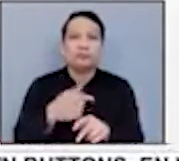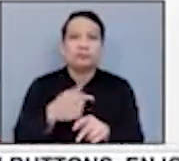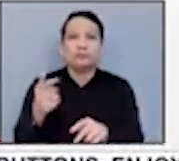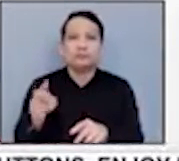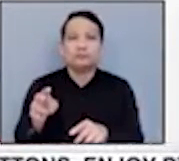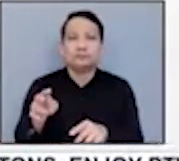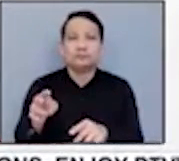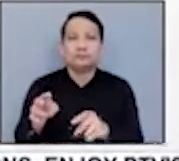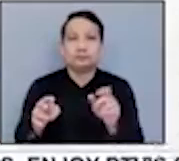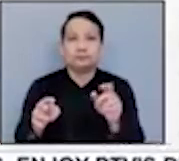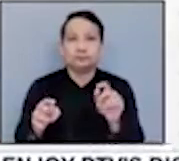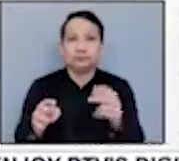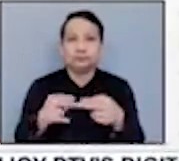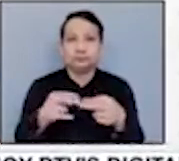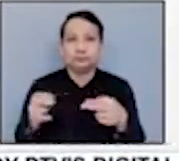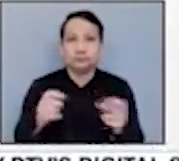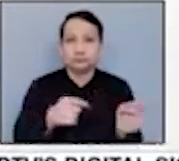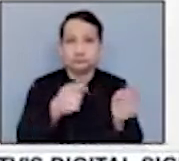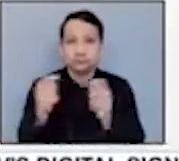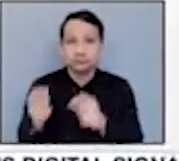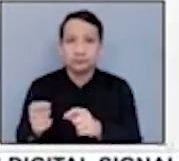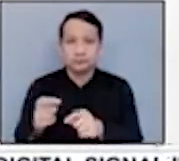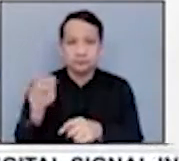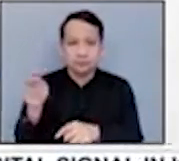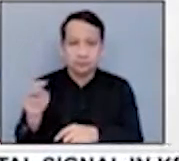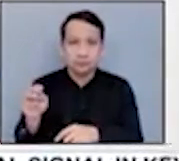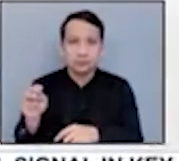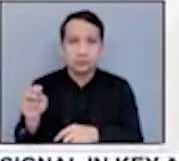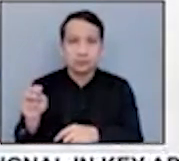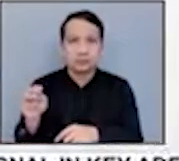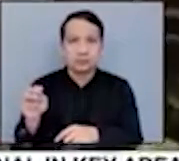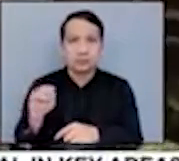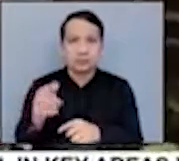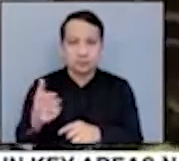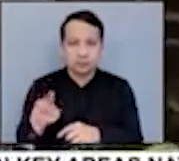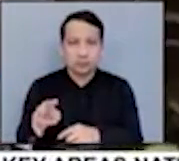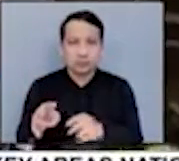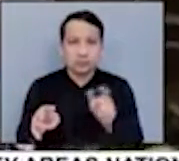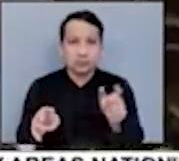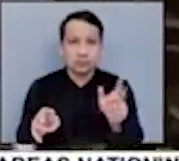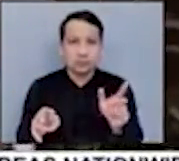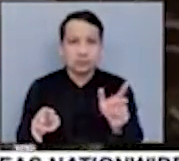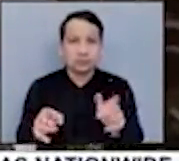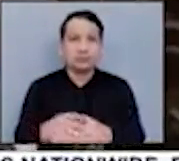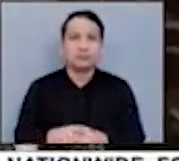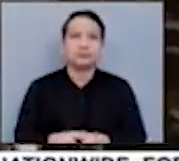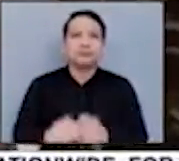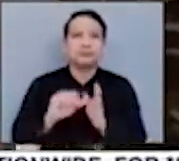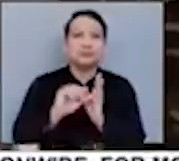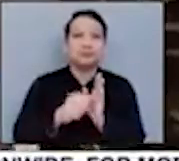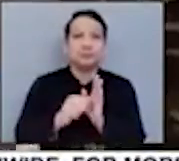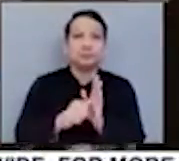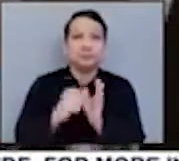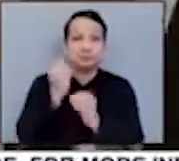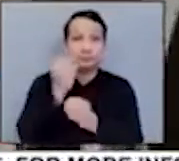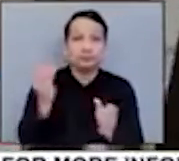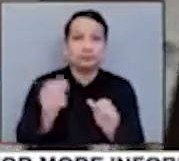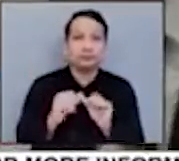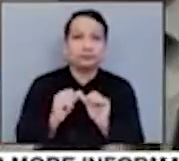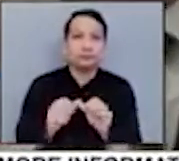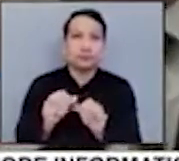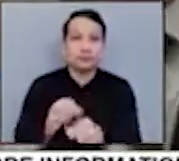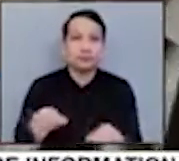2023 ay inilipat din ng araw na Lunes, November 27, 2023. Binigyan din ni Pangulong Marcos Jr. ang kahalagahan